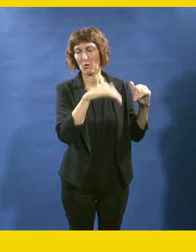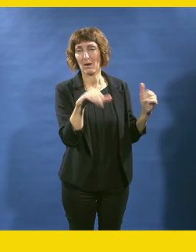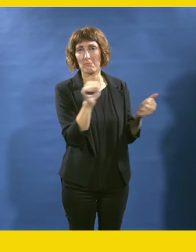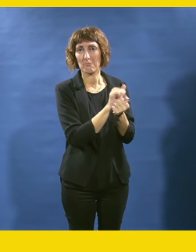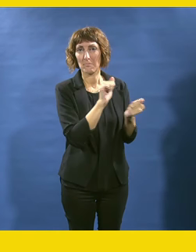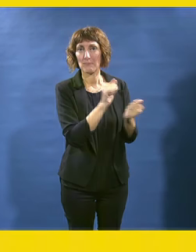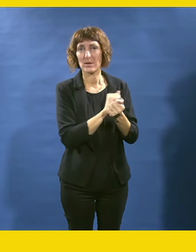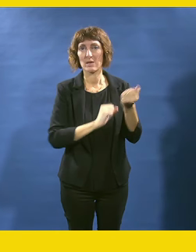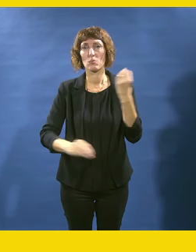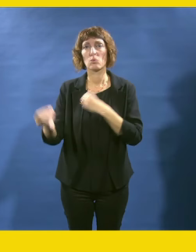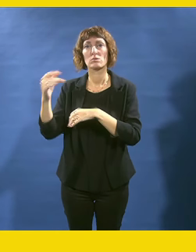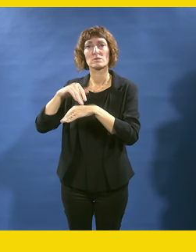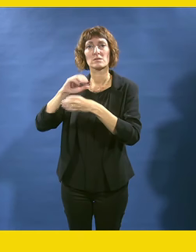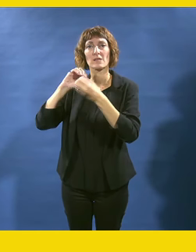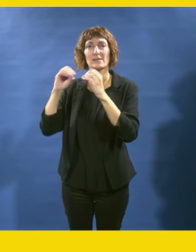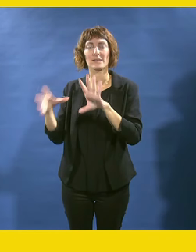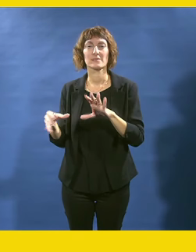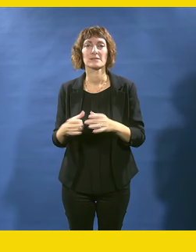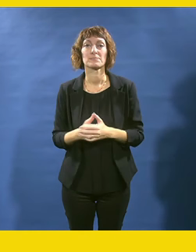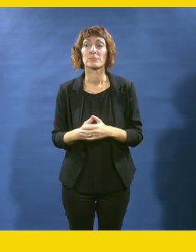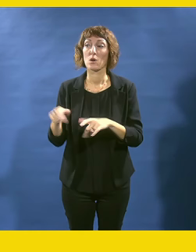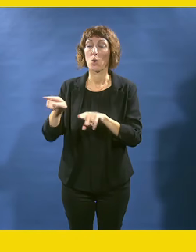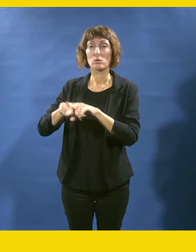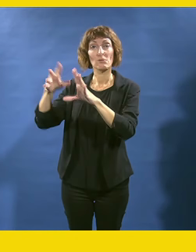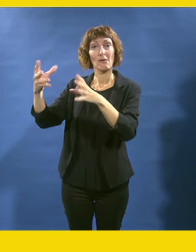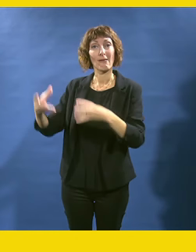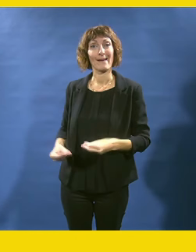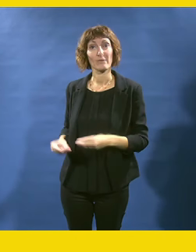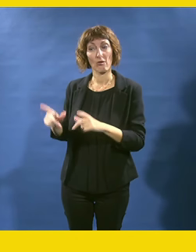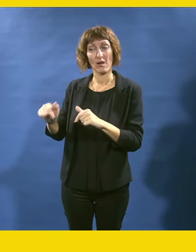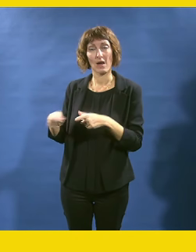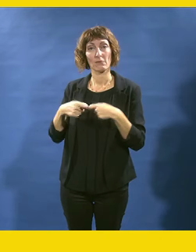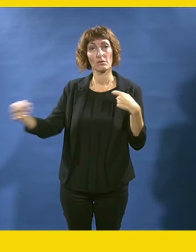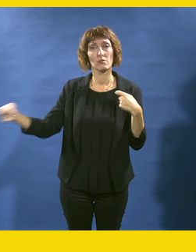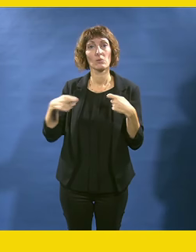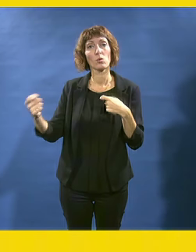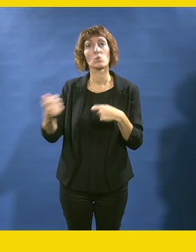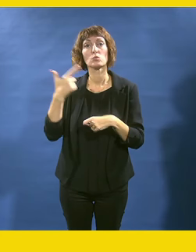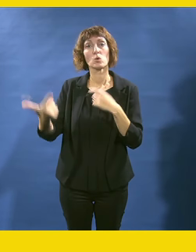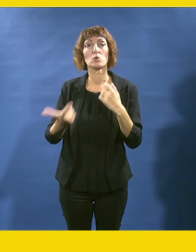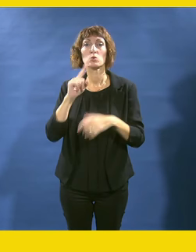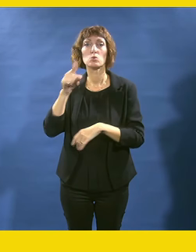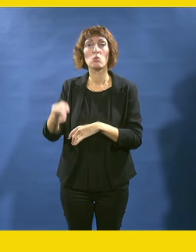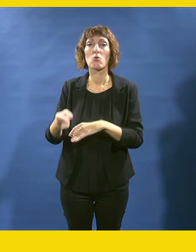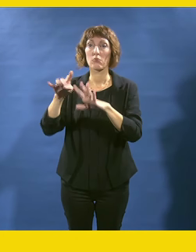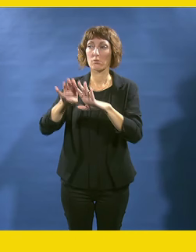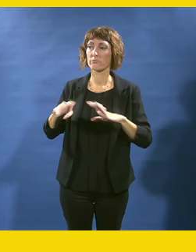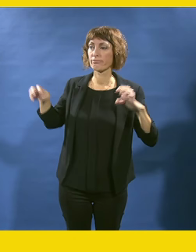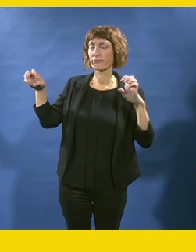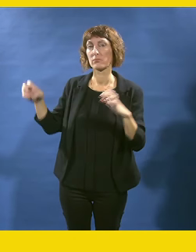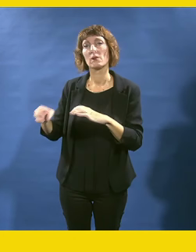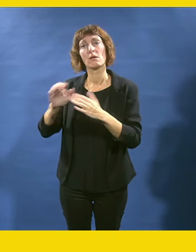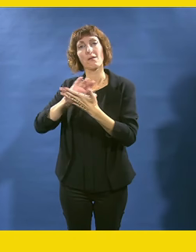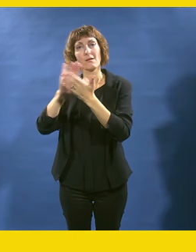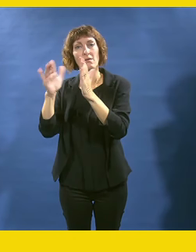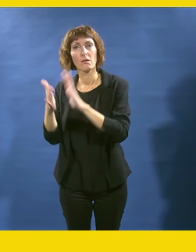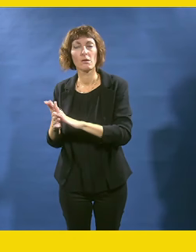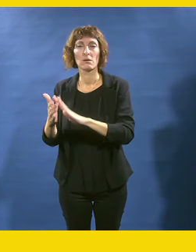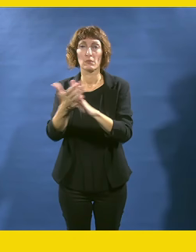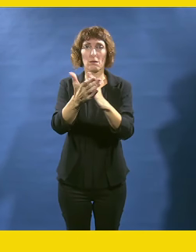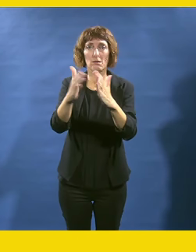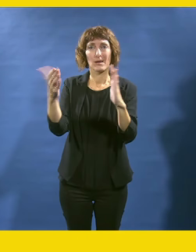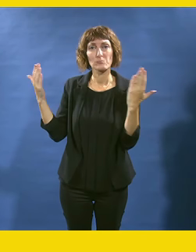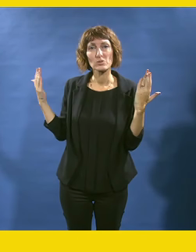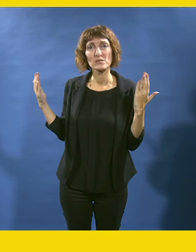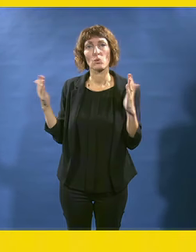Aussi, sachez que dans le hall seront présentes tout au long de ces deux journées une agora associative, des expositions,